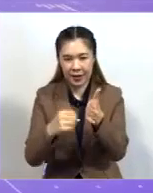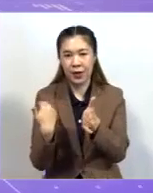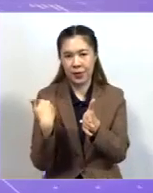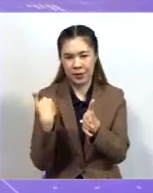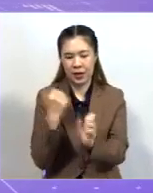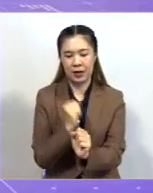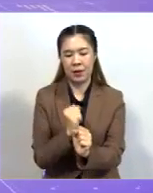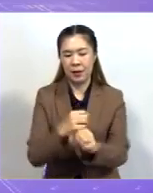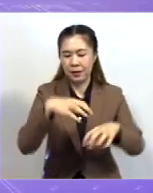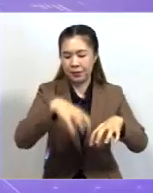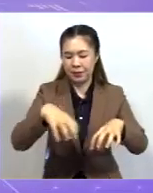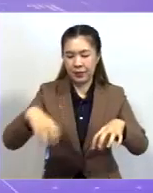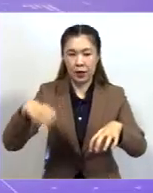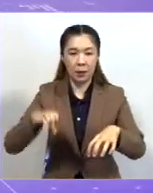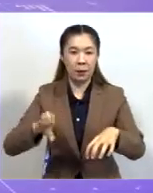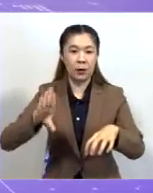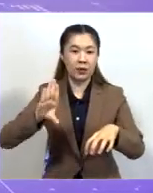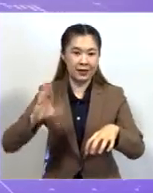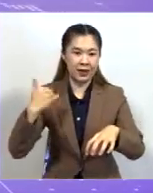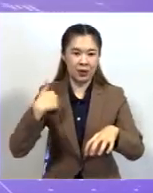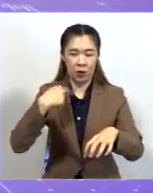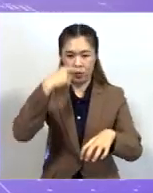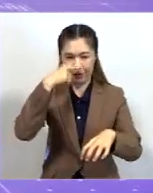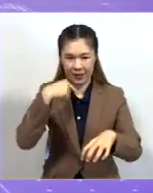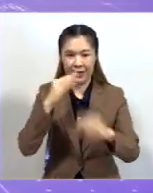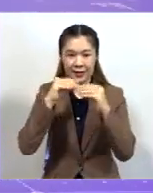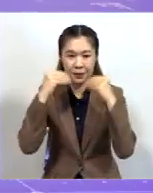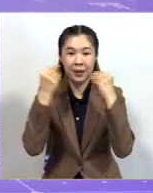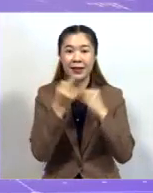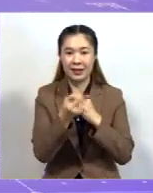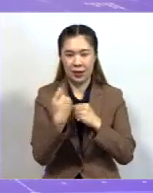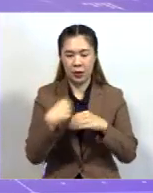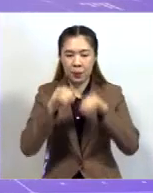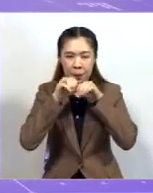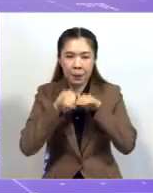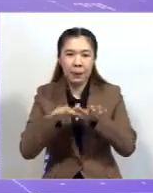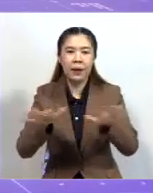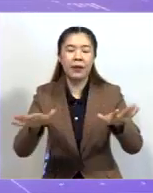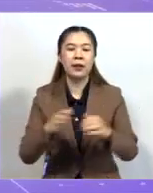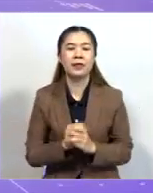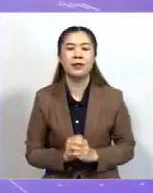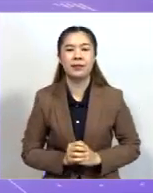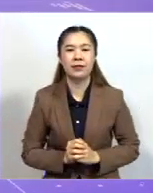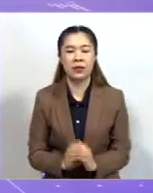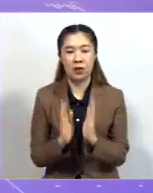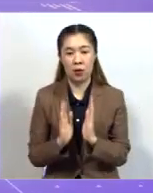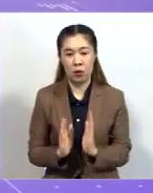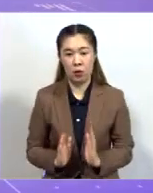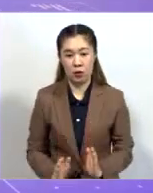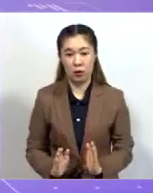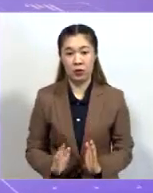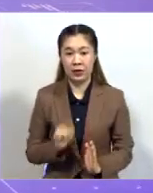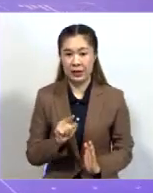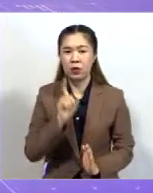หน่วยงานที่เกี่ยวข้องอย่างบริษัทการบินไทยและไทยสมายนะคะก็ออกมาประกาศชัดเจนนะคะว่าสำหรับผู้โดยสาร